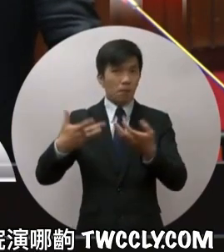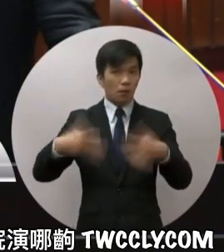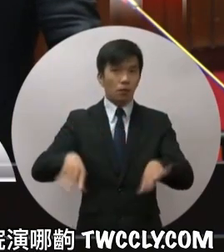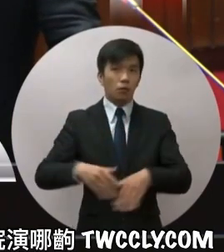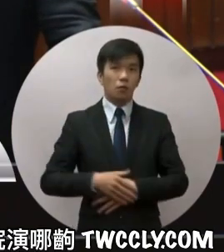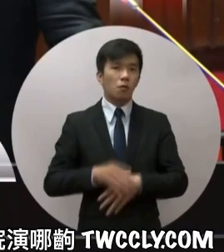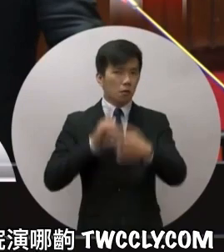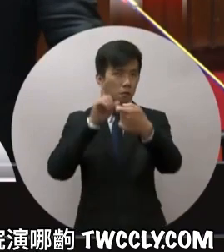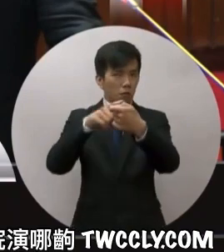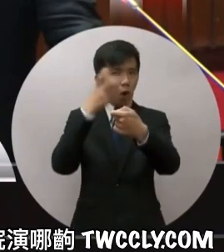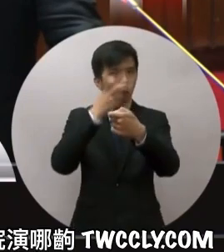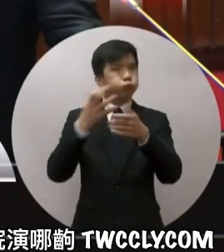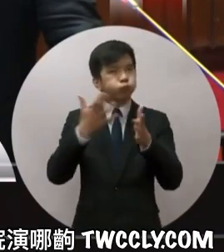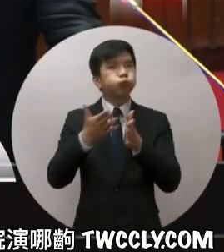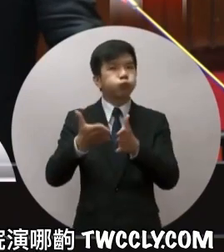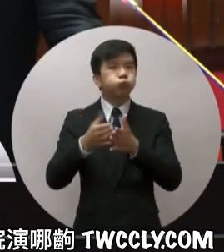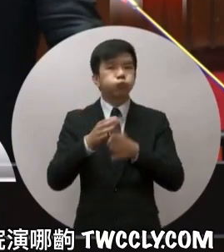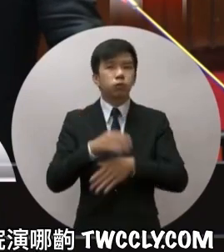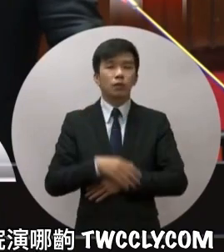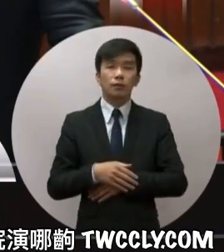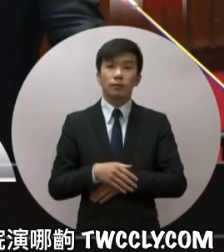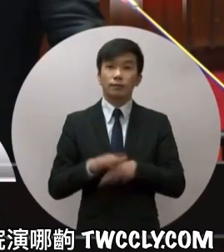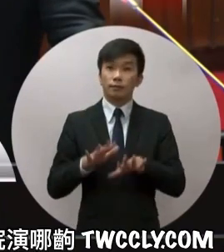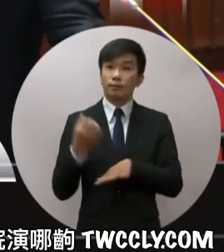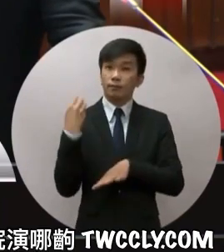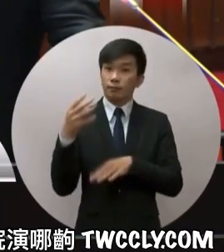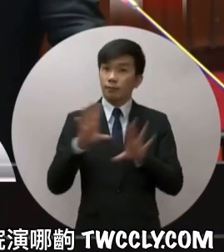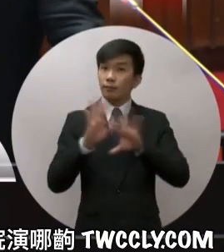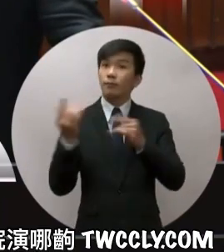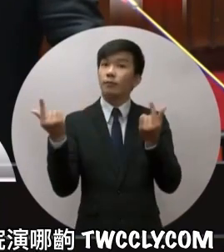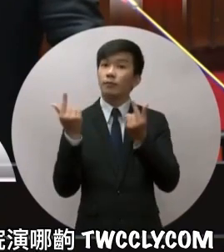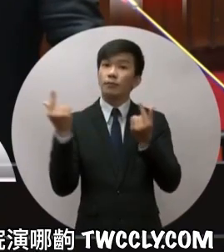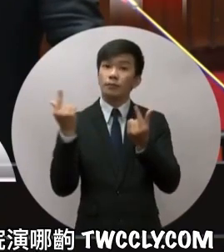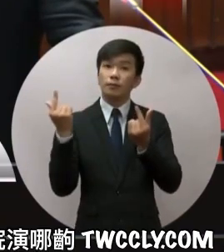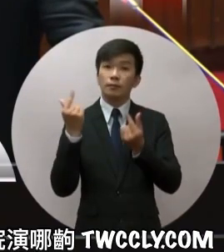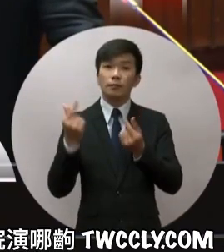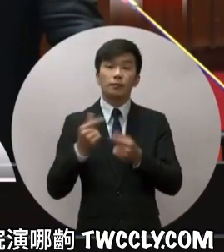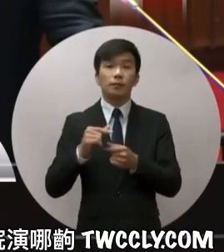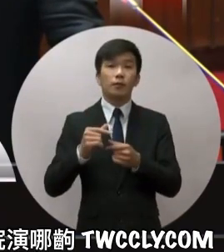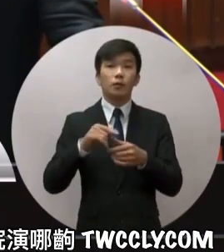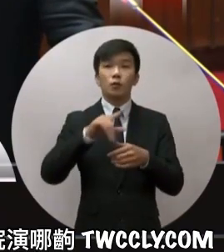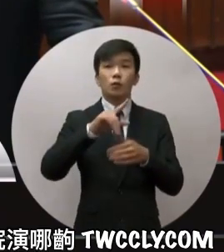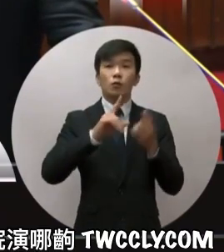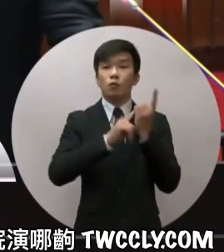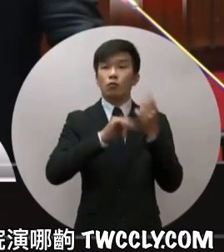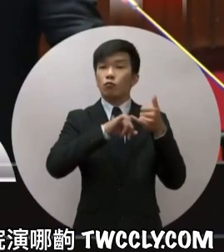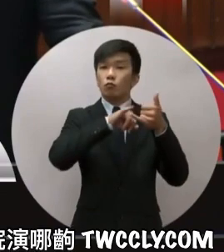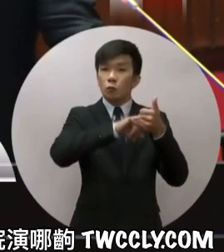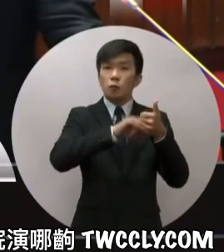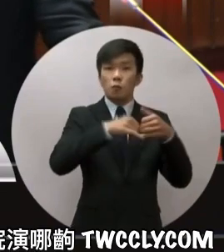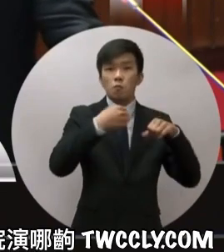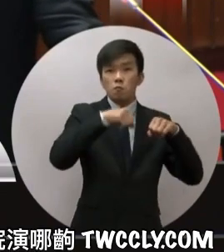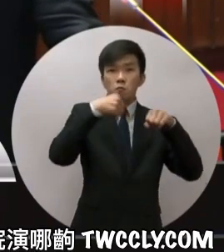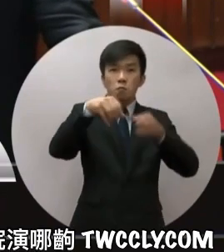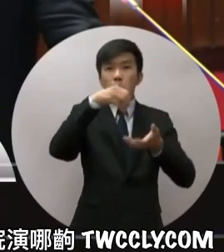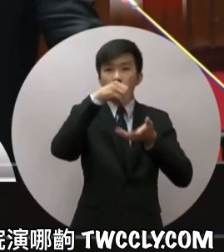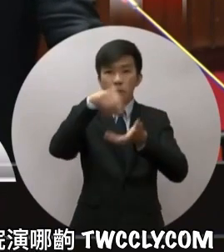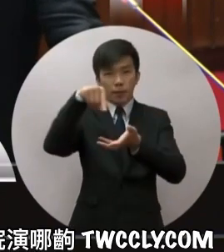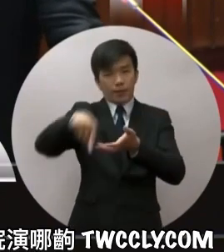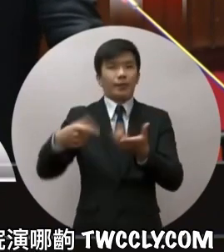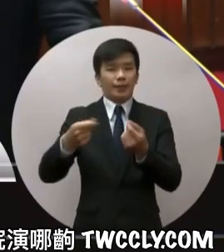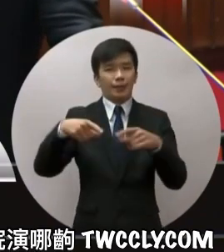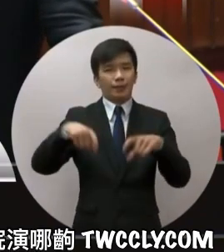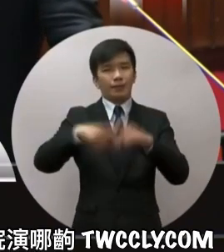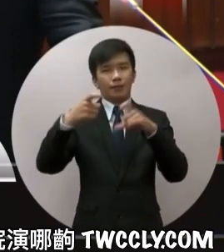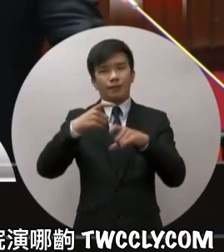重要尤其現在新的一個道路交通的形態包括現在外送員的這些問題其實都是道安必須要去注